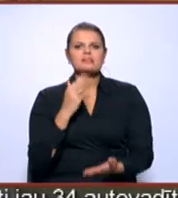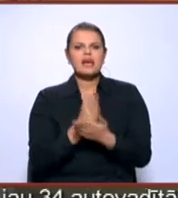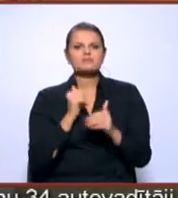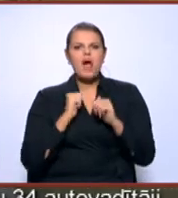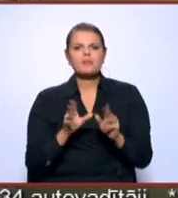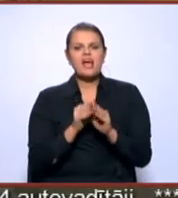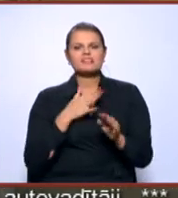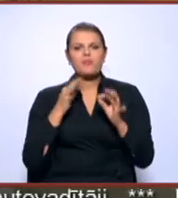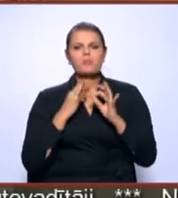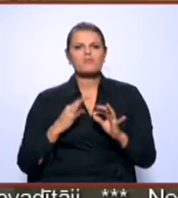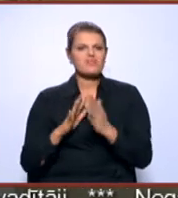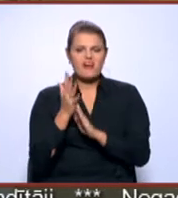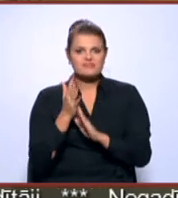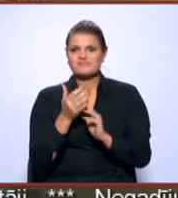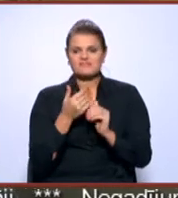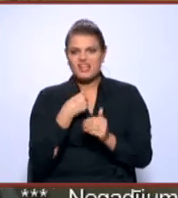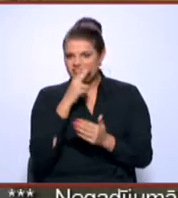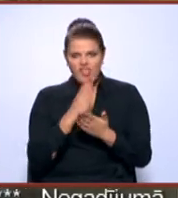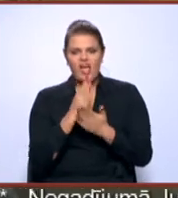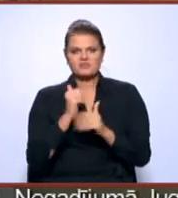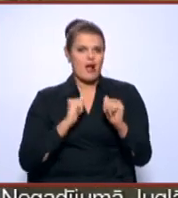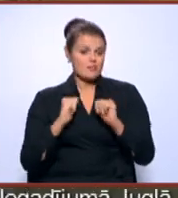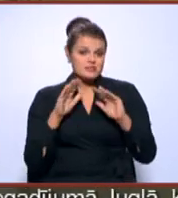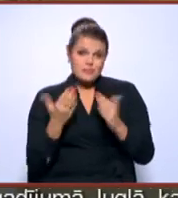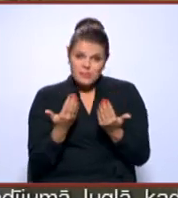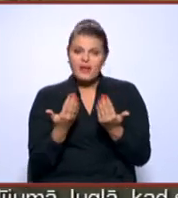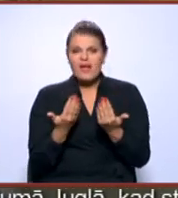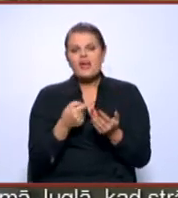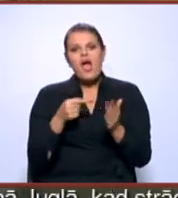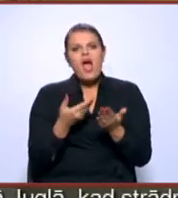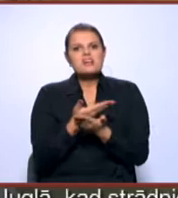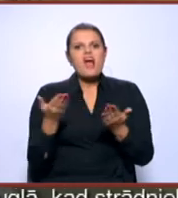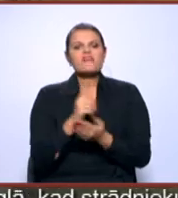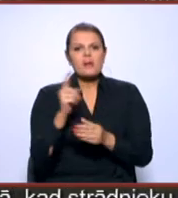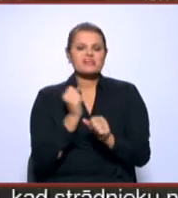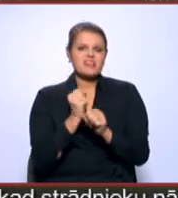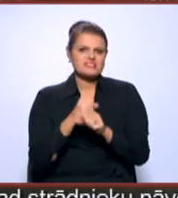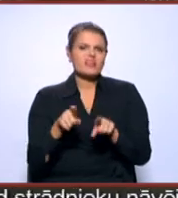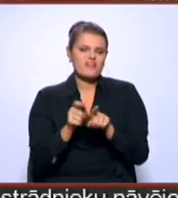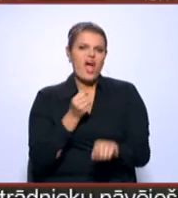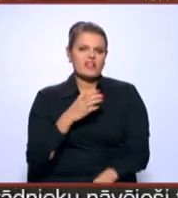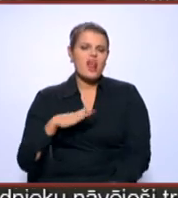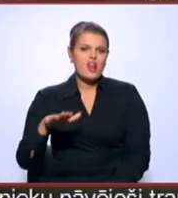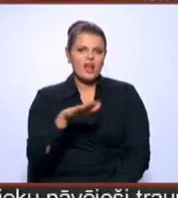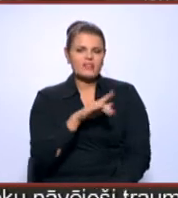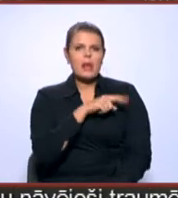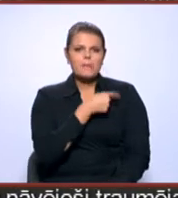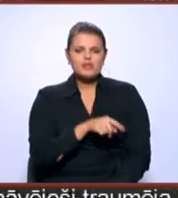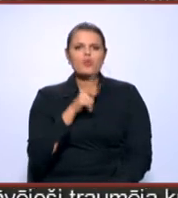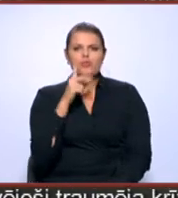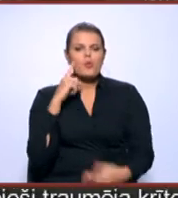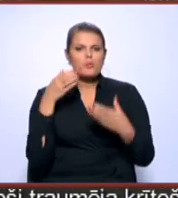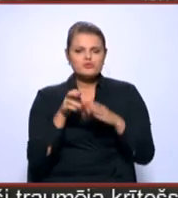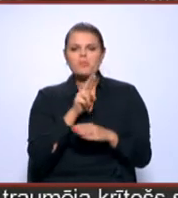ar savu profesionālu izaugsmi. Es neesmu apmierināts, bet kādam jāstrādā arī Latgalē. Gan mediķi, gan Daugavpils